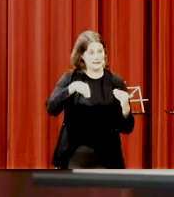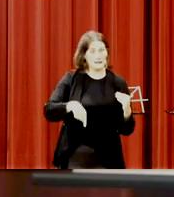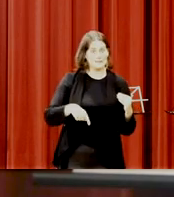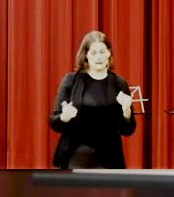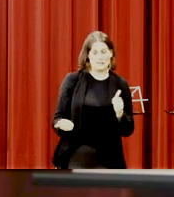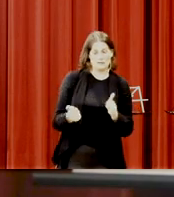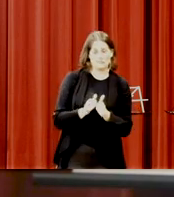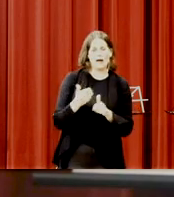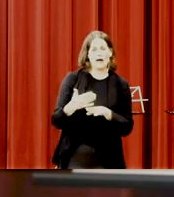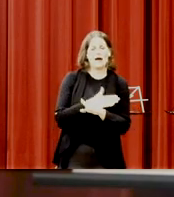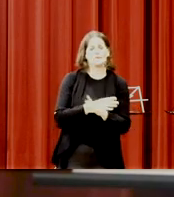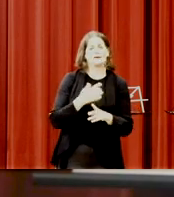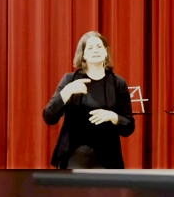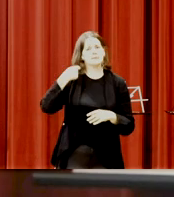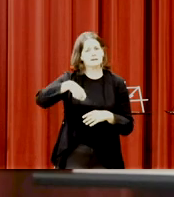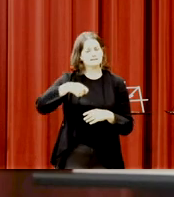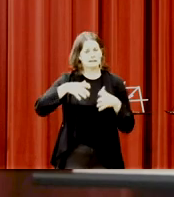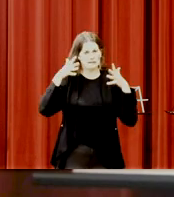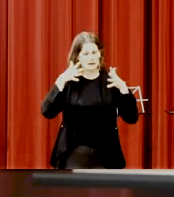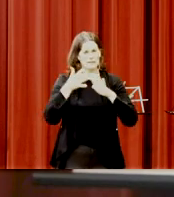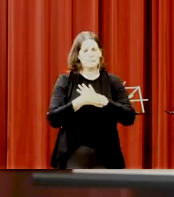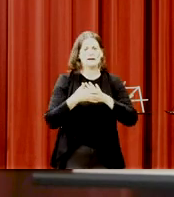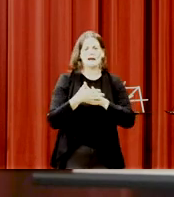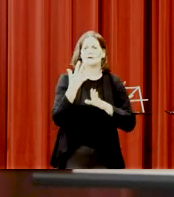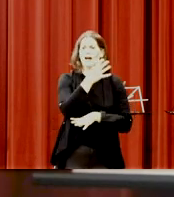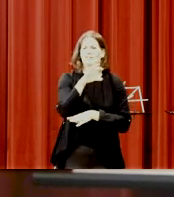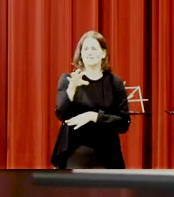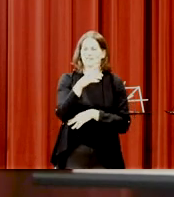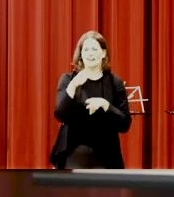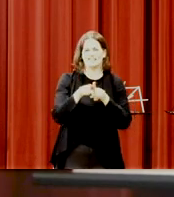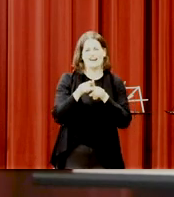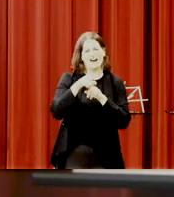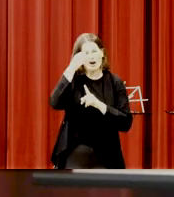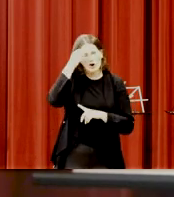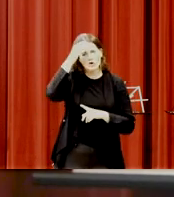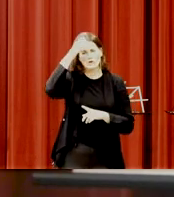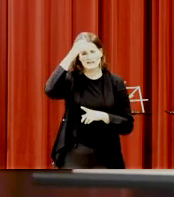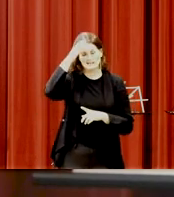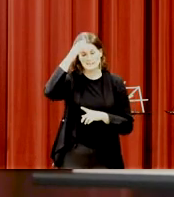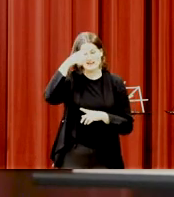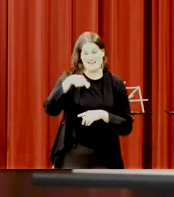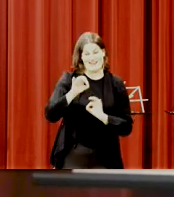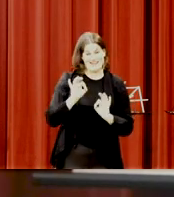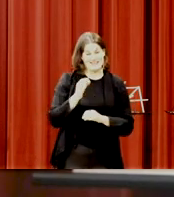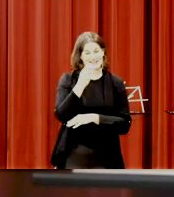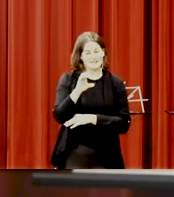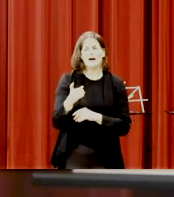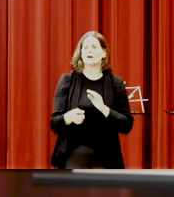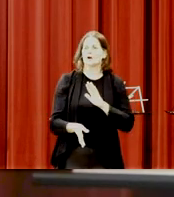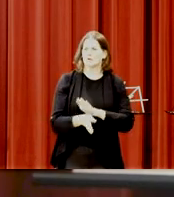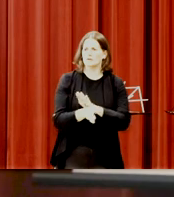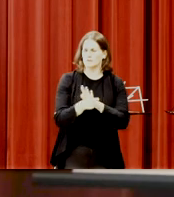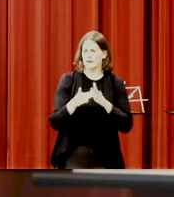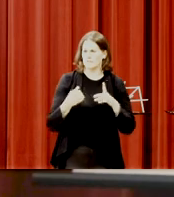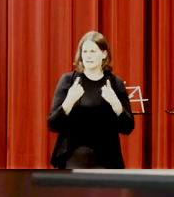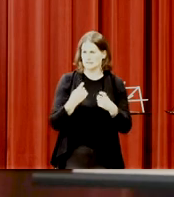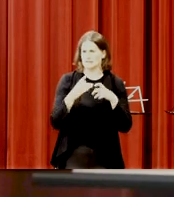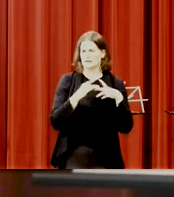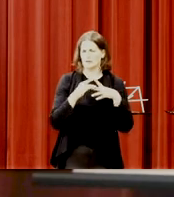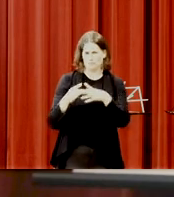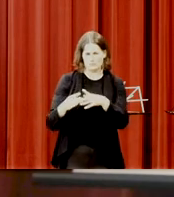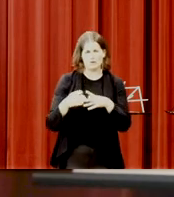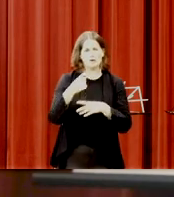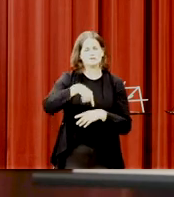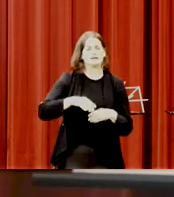continuem necessitant per diversos motius. Vivim en un moment molt complicat, ens ho deia també el rector, i per tant un moment en què el